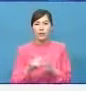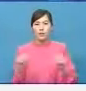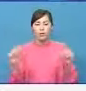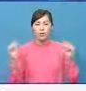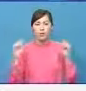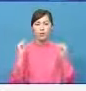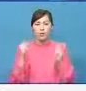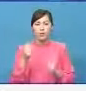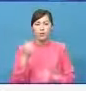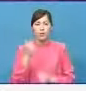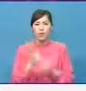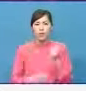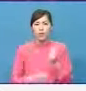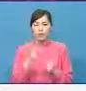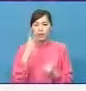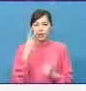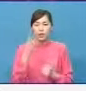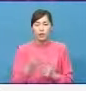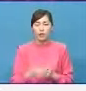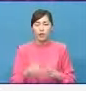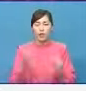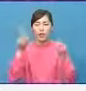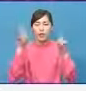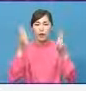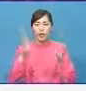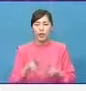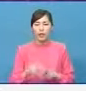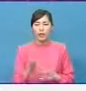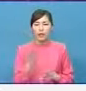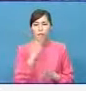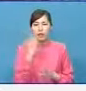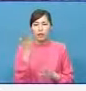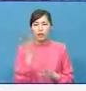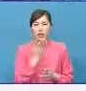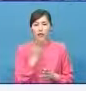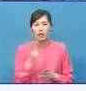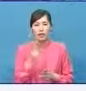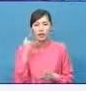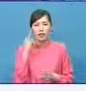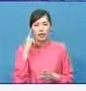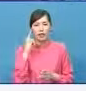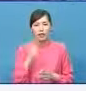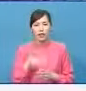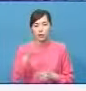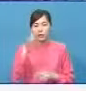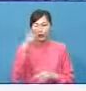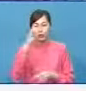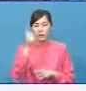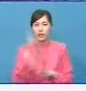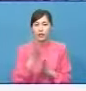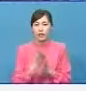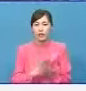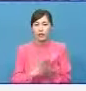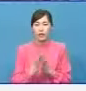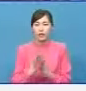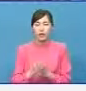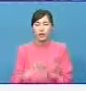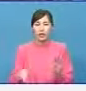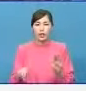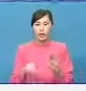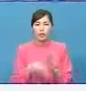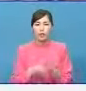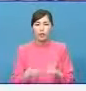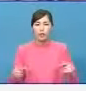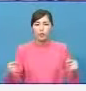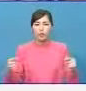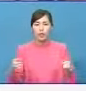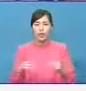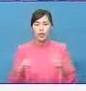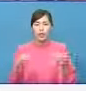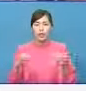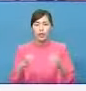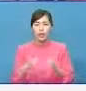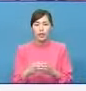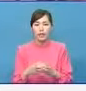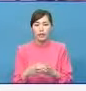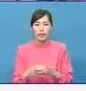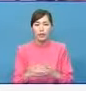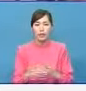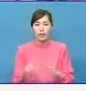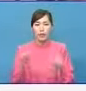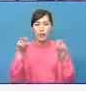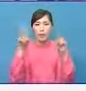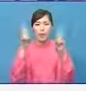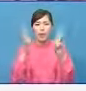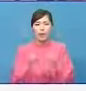сайыстарды тамашалап, мамандардың ақыл-кеңесін, дәрісін тыңдады. Өйткені мемлекеттік қызметтері және сыбайлас жемқорлыққа қарсы іс-қимыл агенттігінің